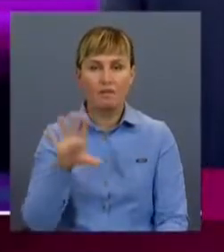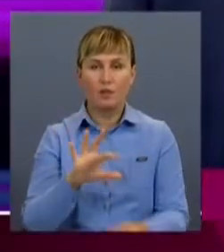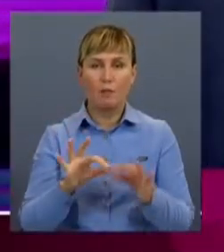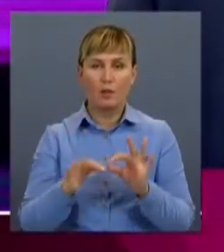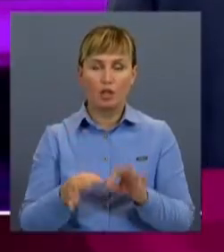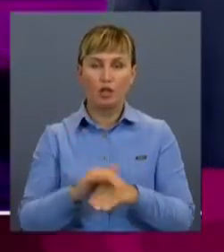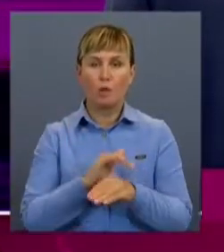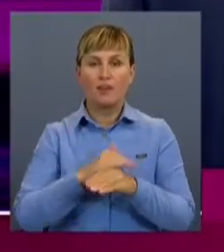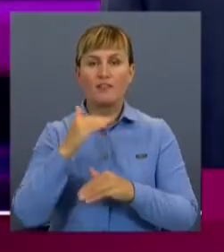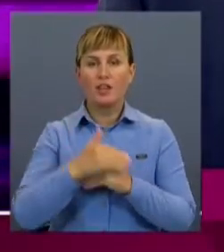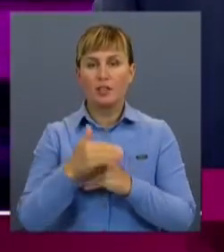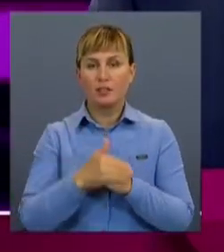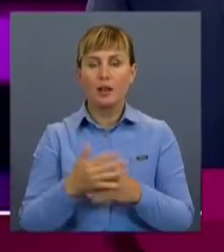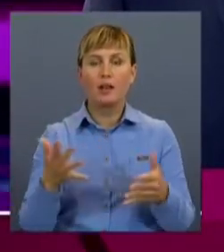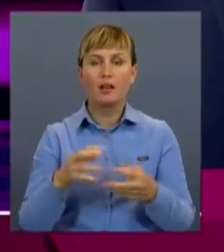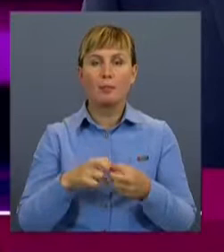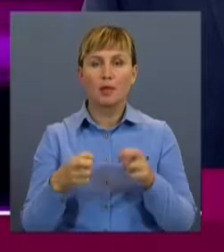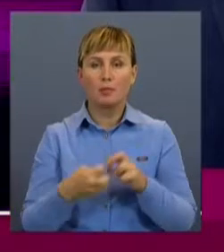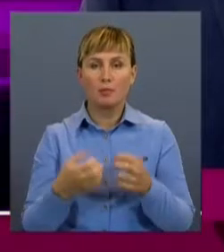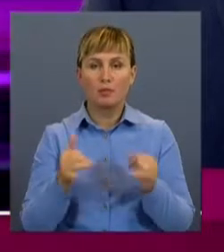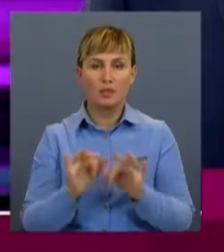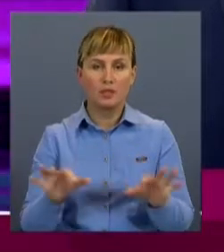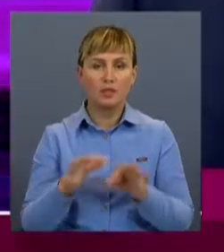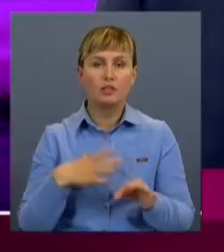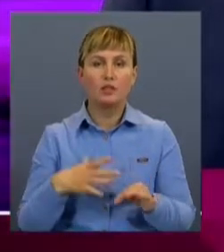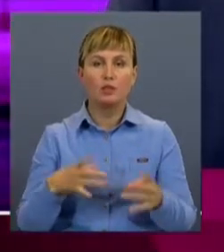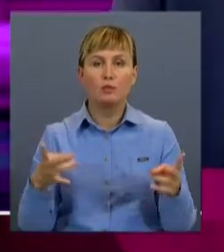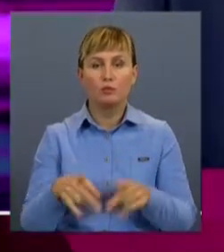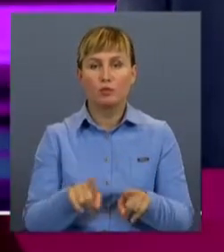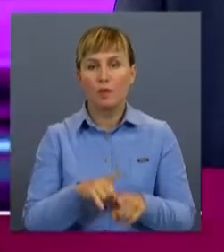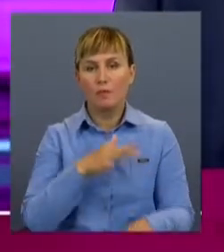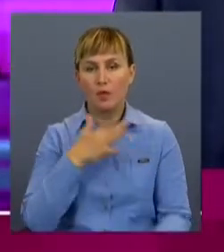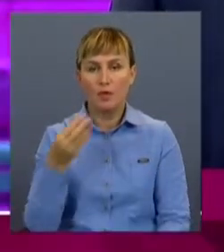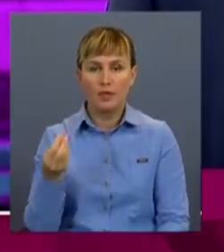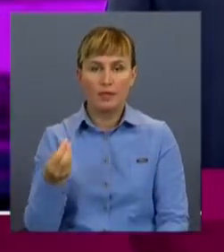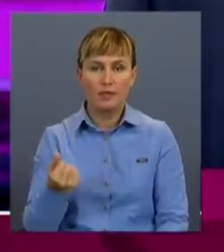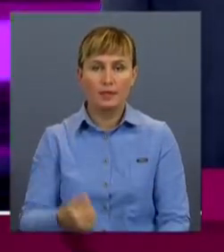добрый вечер каких проблемах идет 3 зачем нужно столько денег